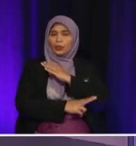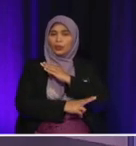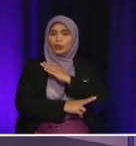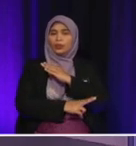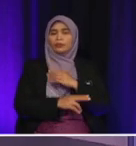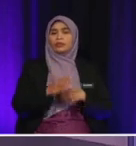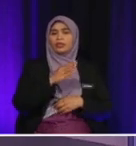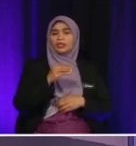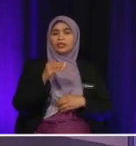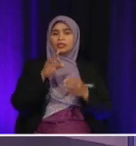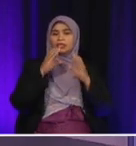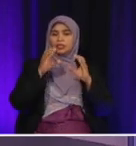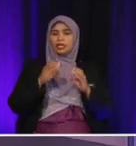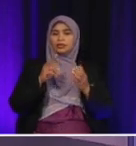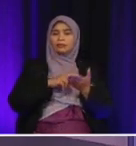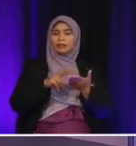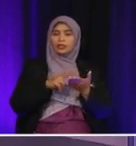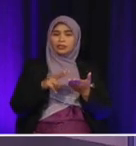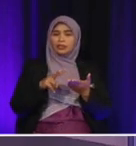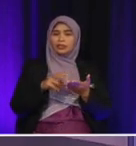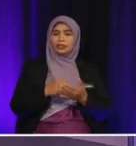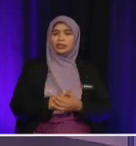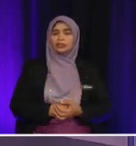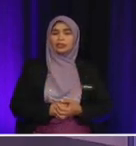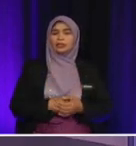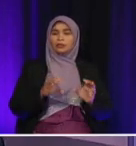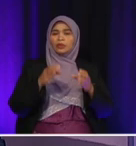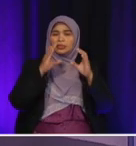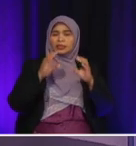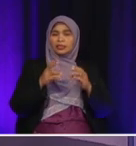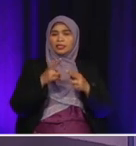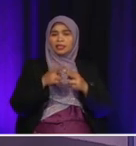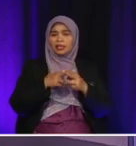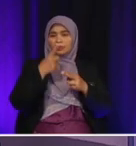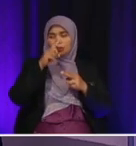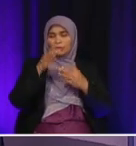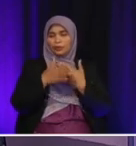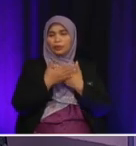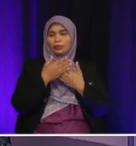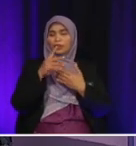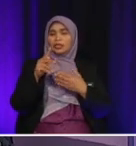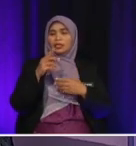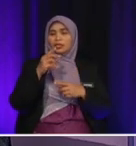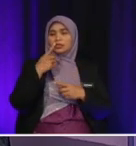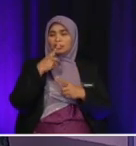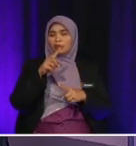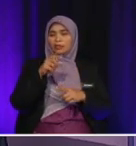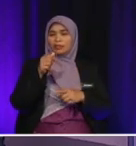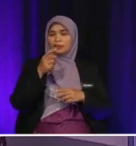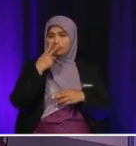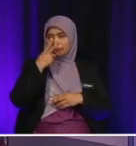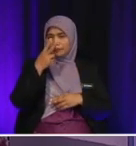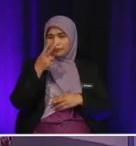tajwidnya dan juga cara bacaannya buat secara ringkas untuk memudahkan jawapan Anda dilihat